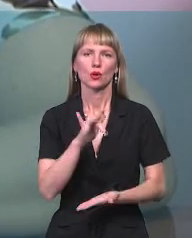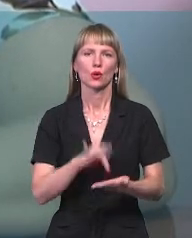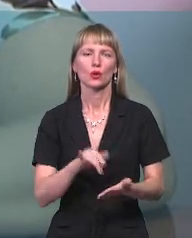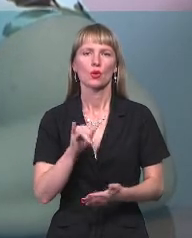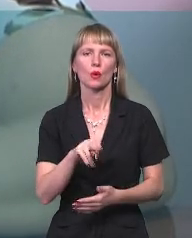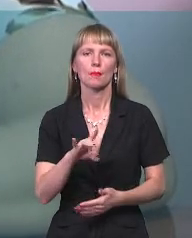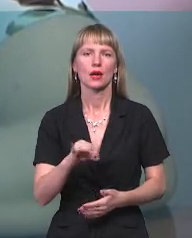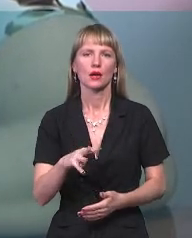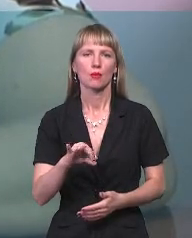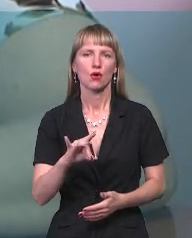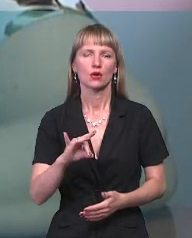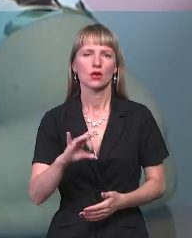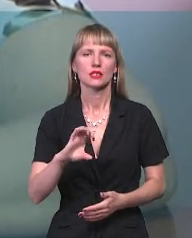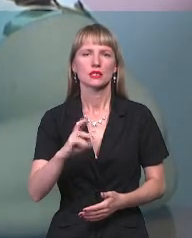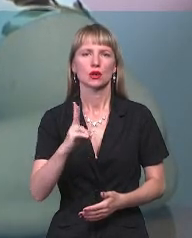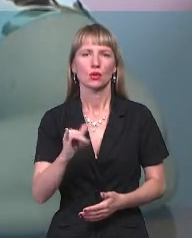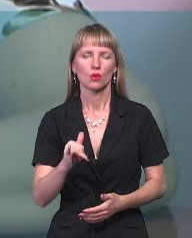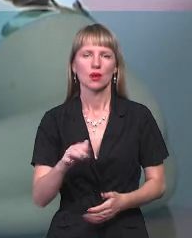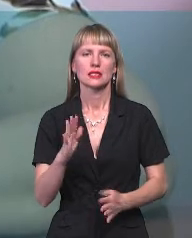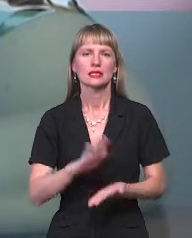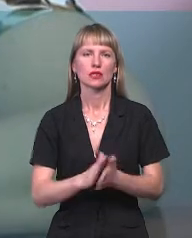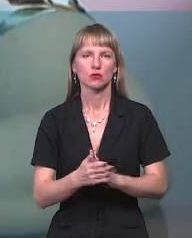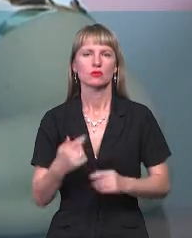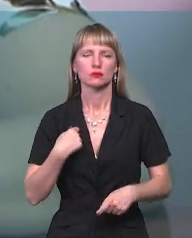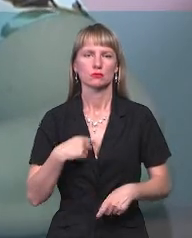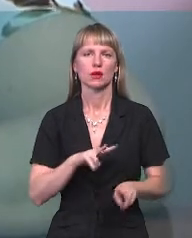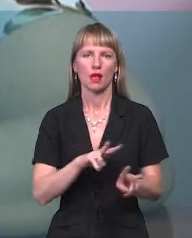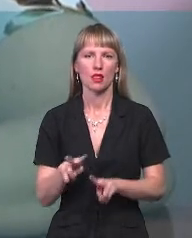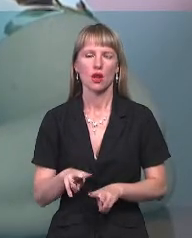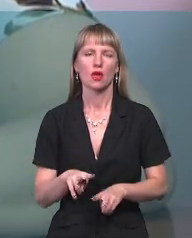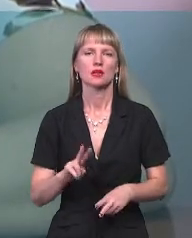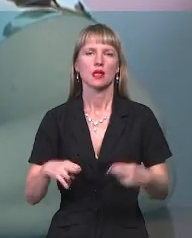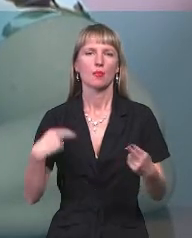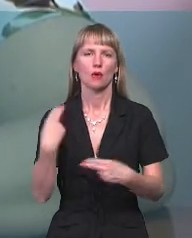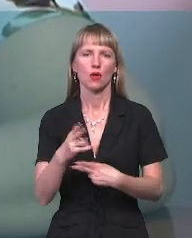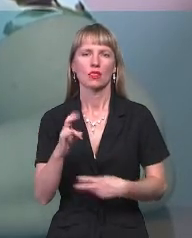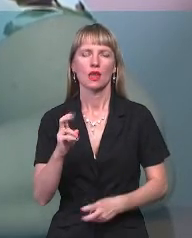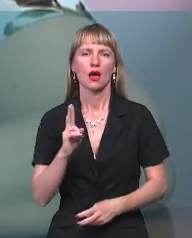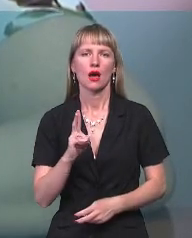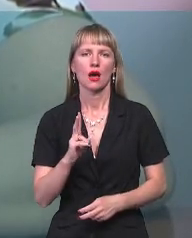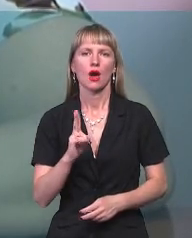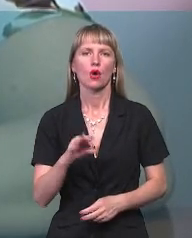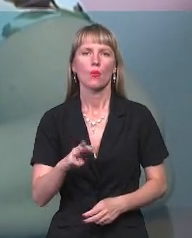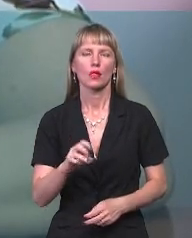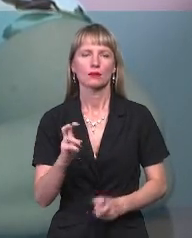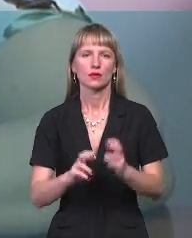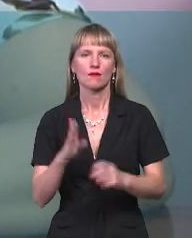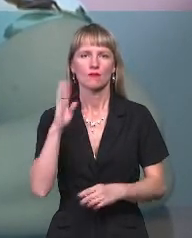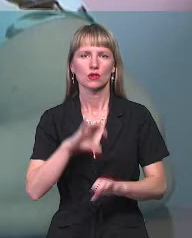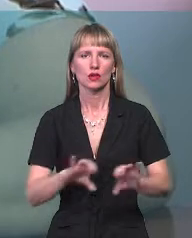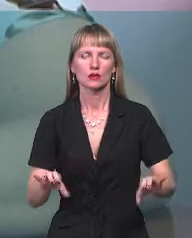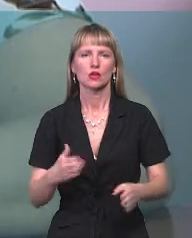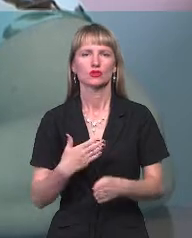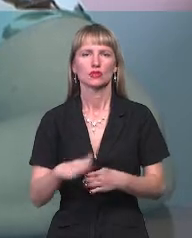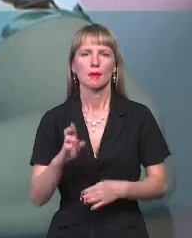Приморську. Ситуацію на цих 5 підприємствах ми тримаємо на контролі. Заборгованість на комунальному підприємстві «Облводоканал» – частина